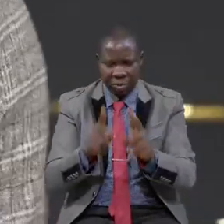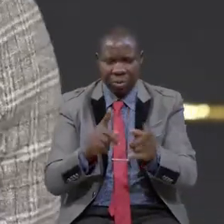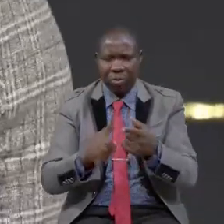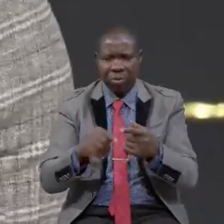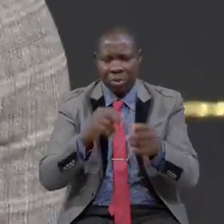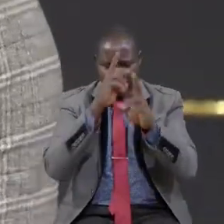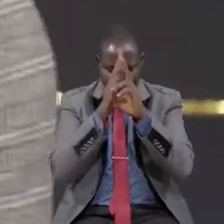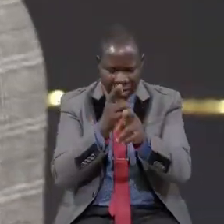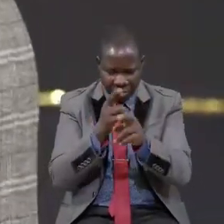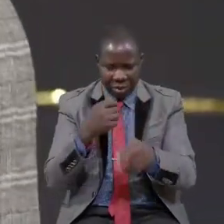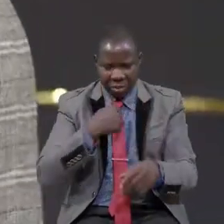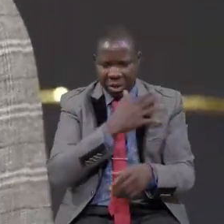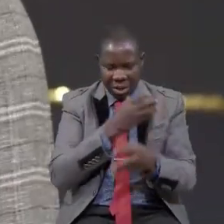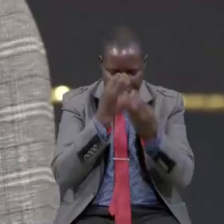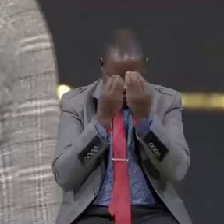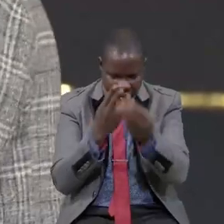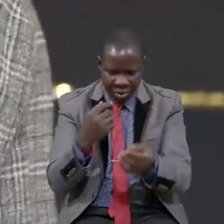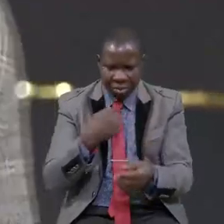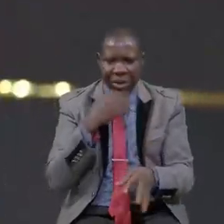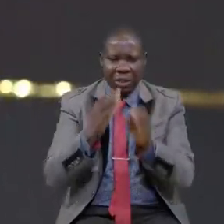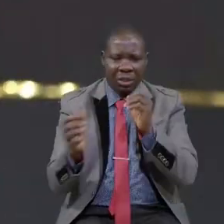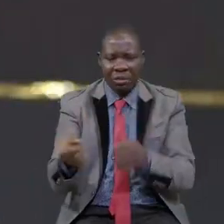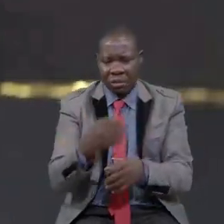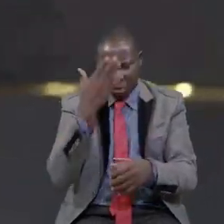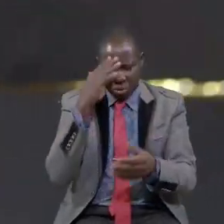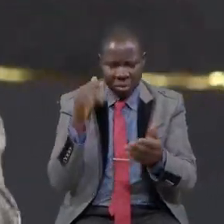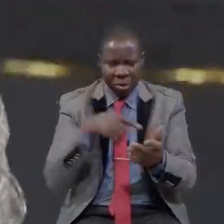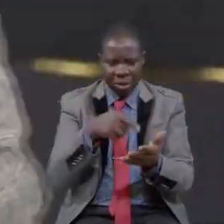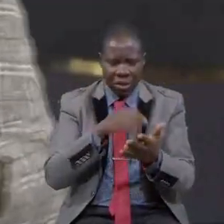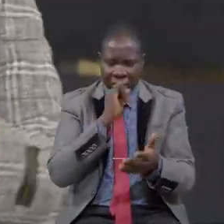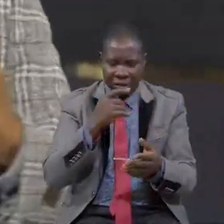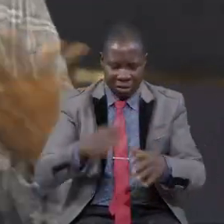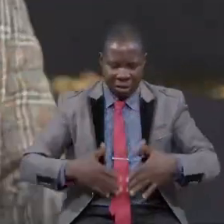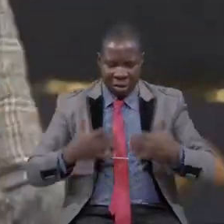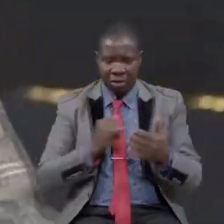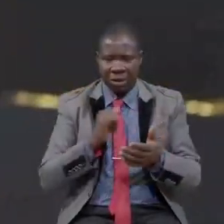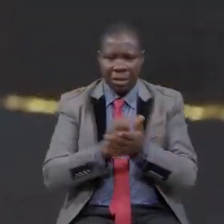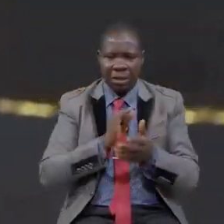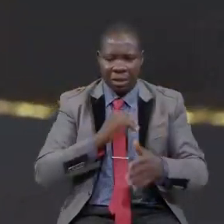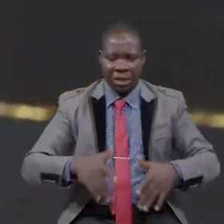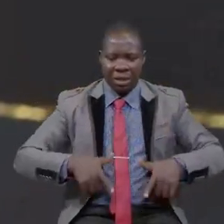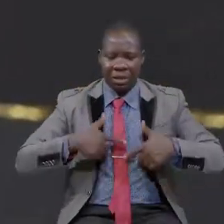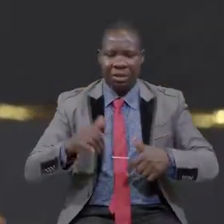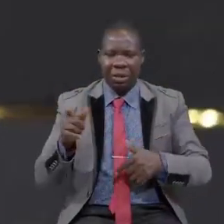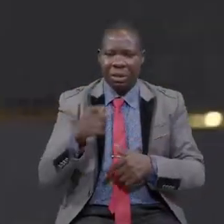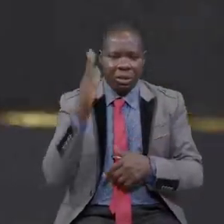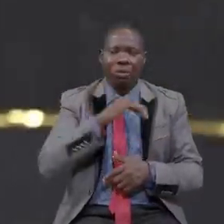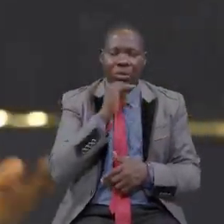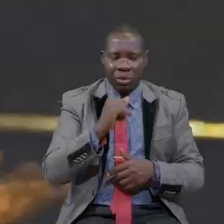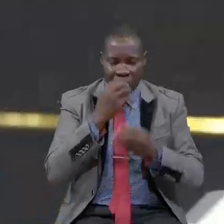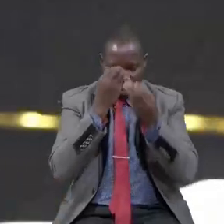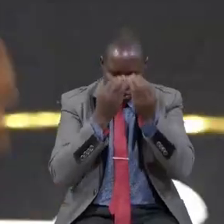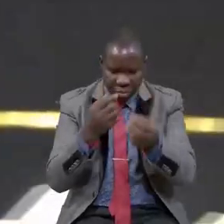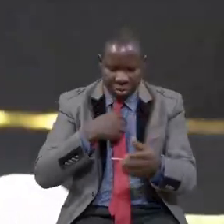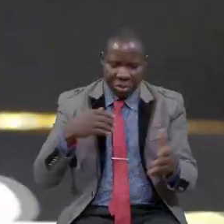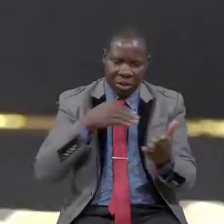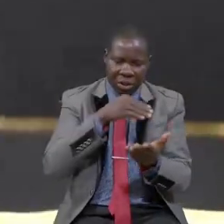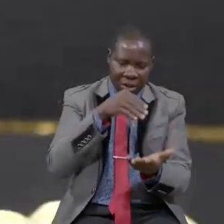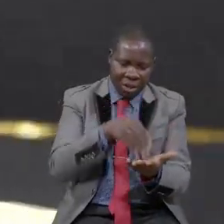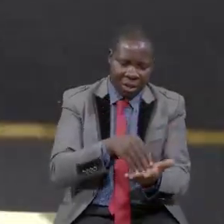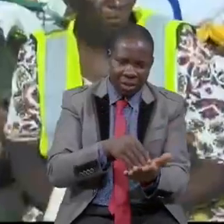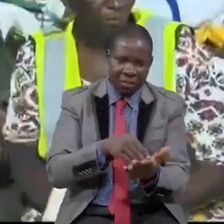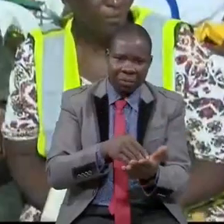S'ils savent que c'est la vie là que je mène, ils ne vont pas m'obéir. Tu